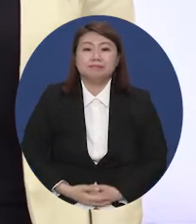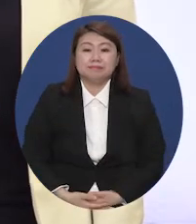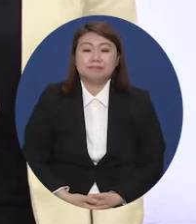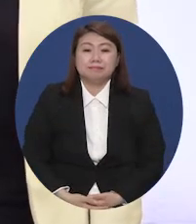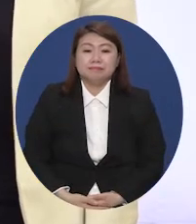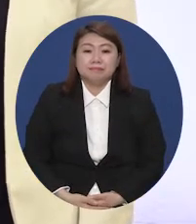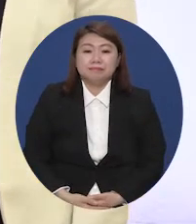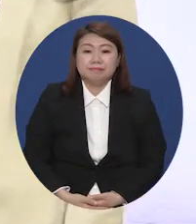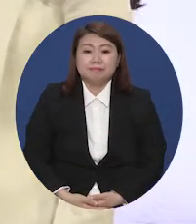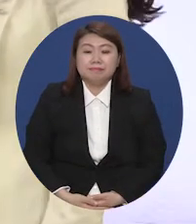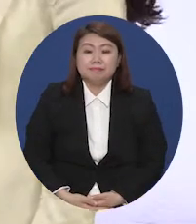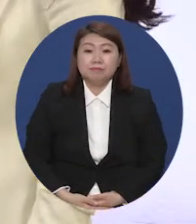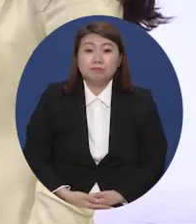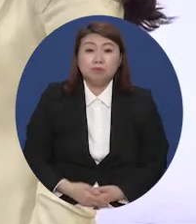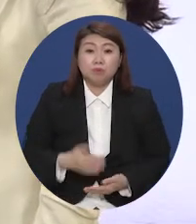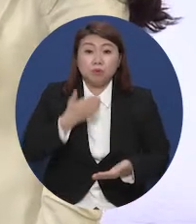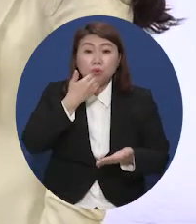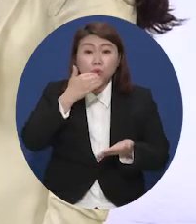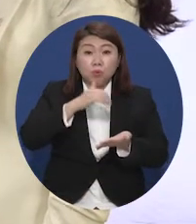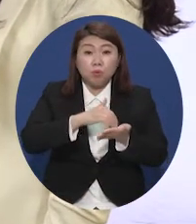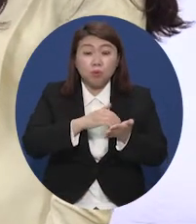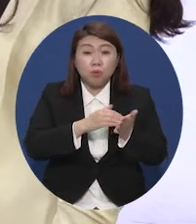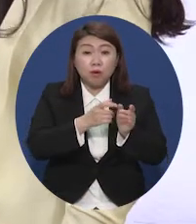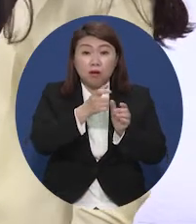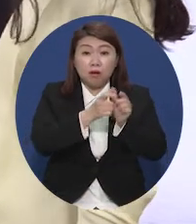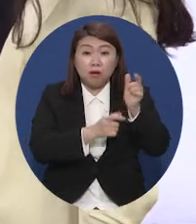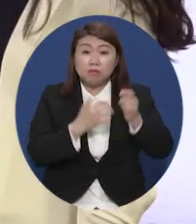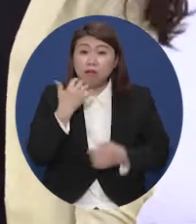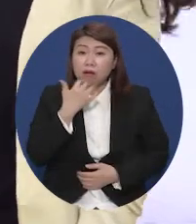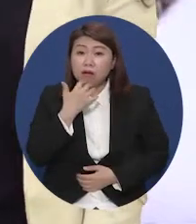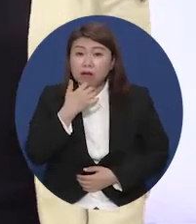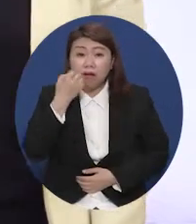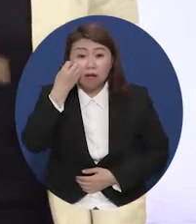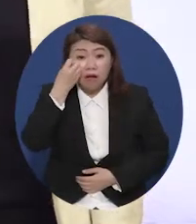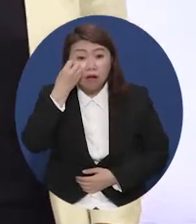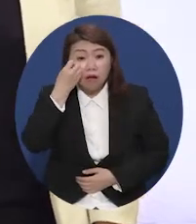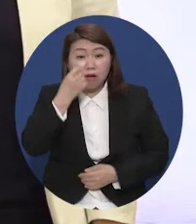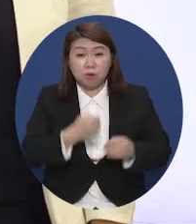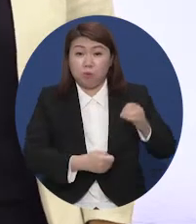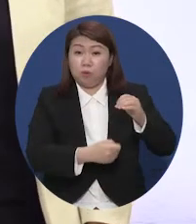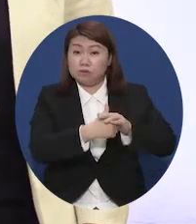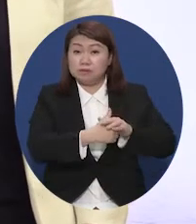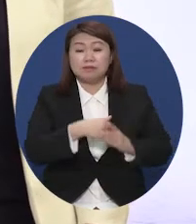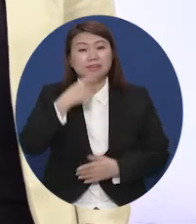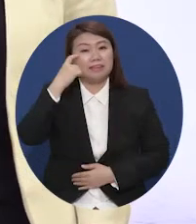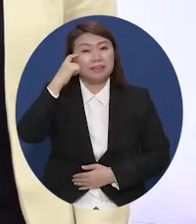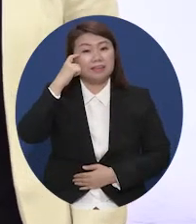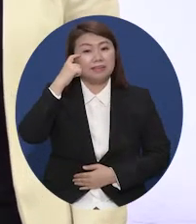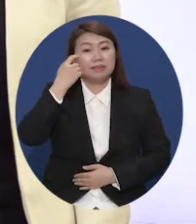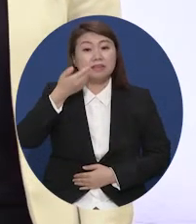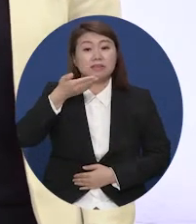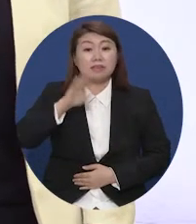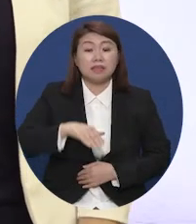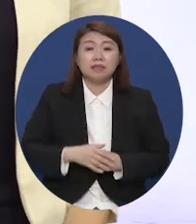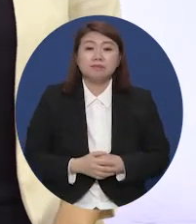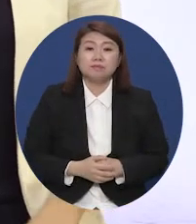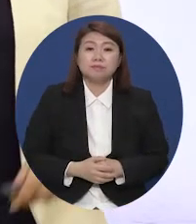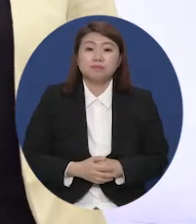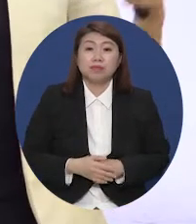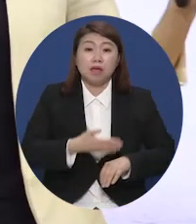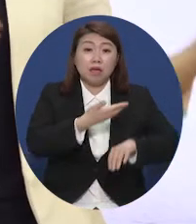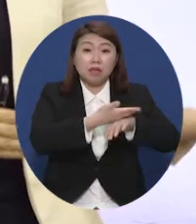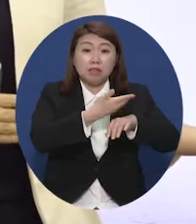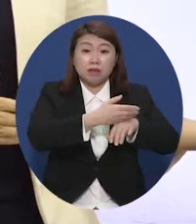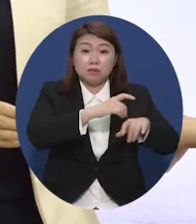보여드리도록 할게요 또 여기 돌을 보시면 색깔이 좀 독특하다 붉은색을 띈다라고 하는 것을 보실 수 있을 거예요